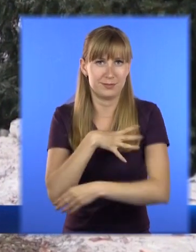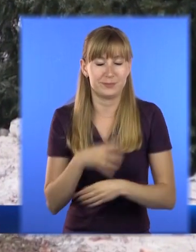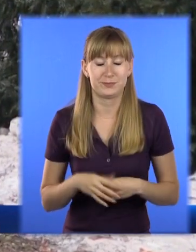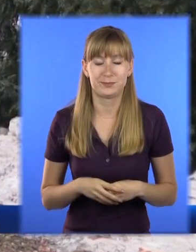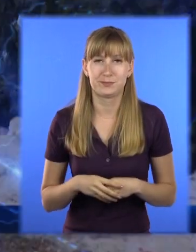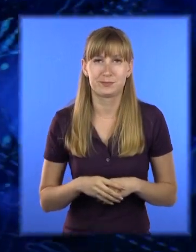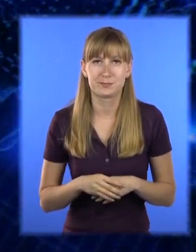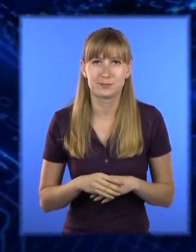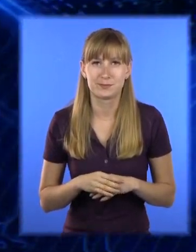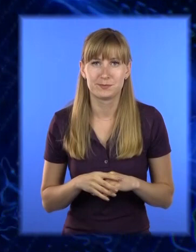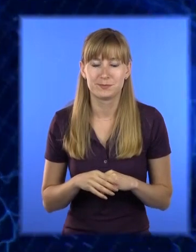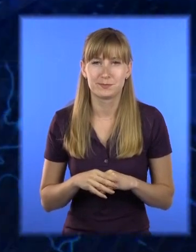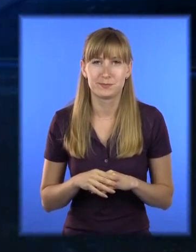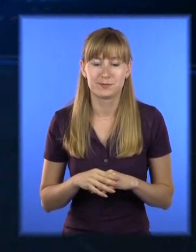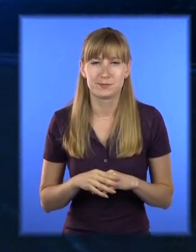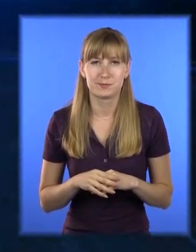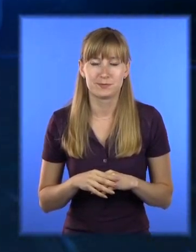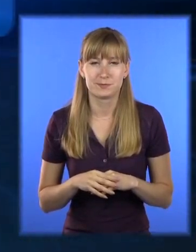крадіжку.